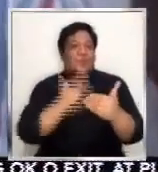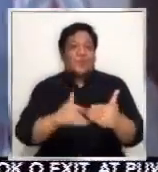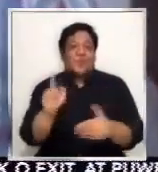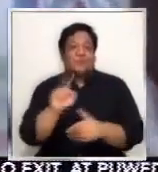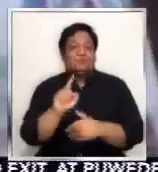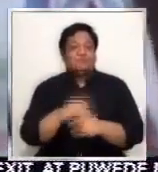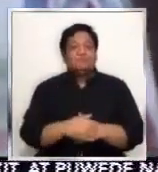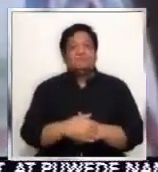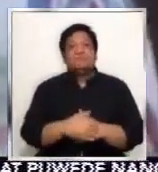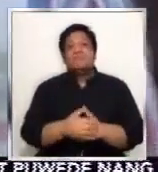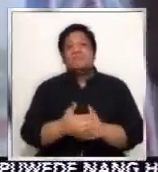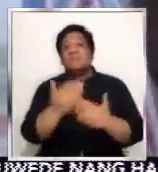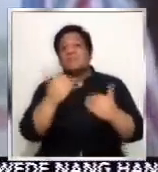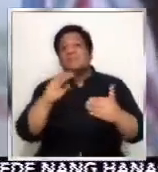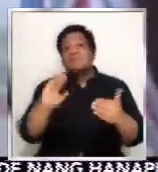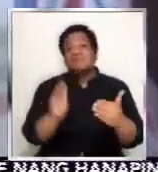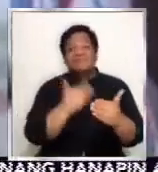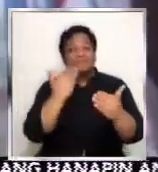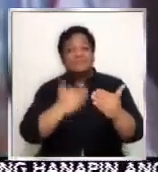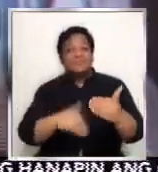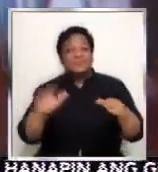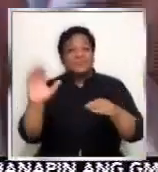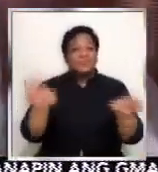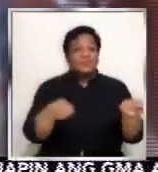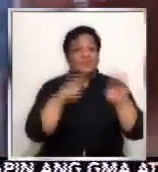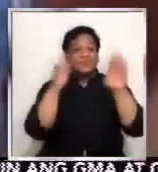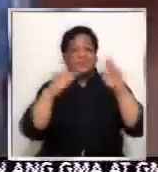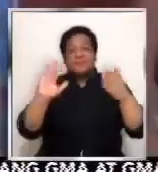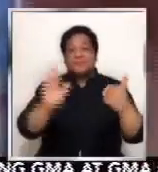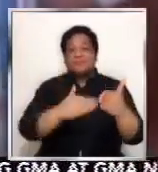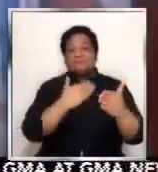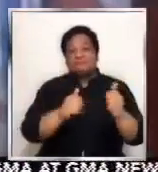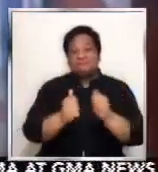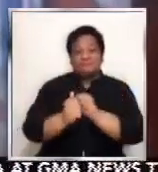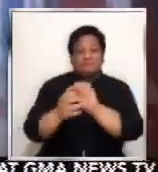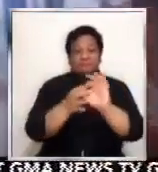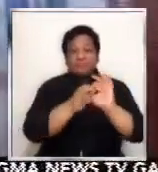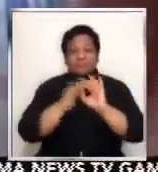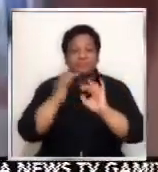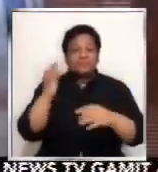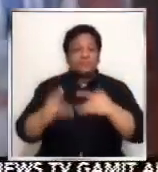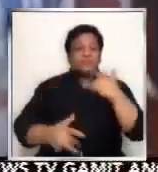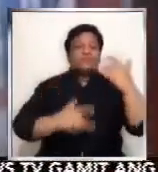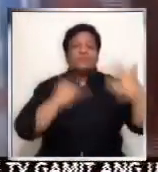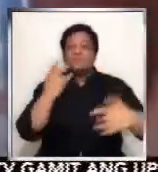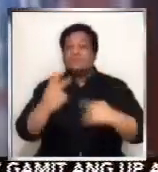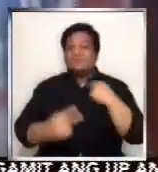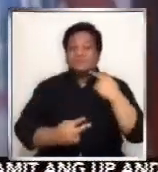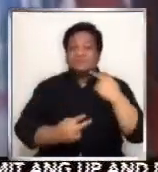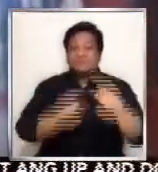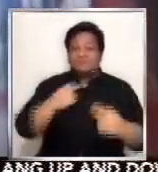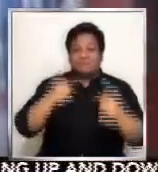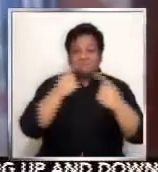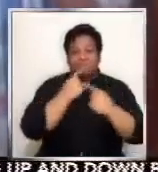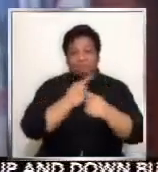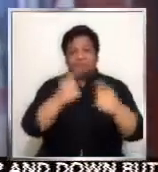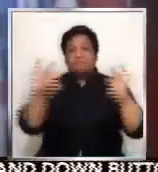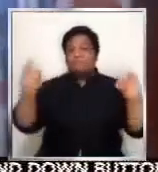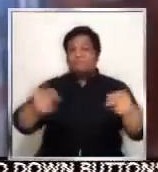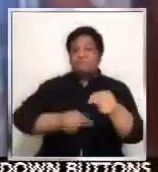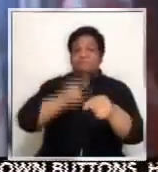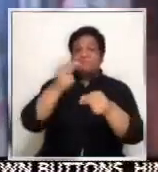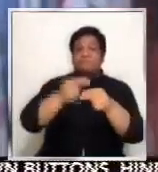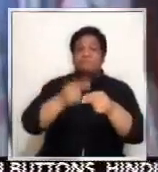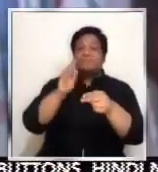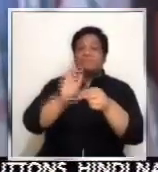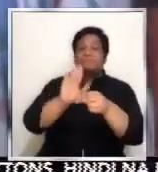sing a Christmas carol with one big joyful voice. Proclaim the name of